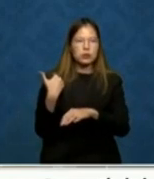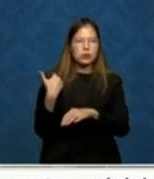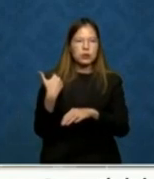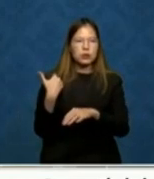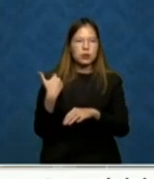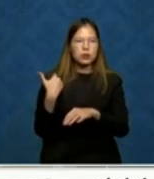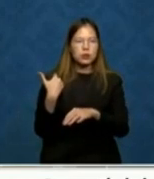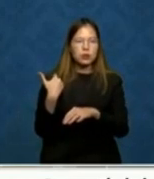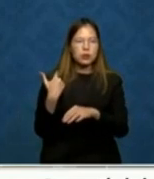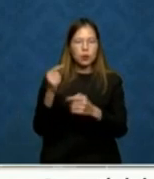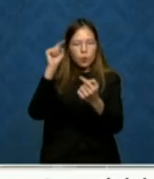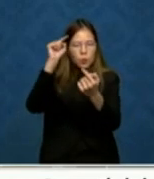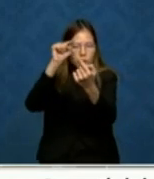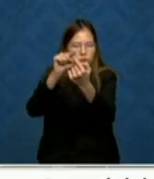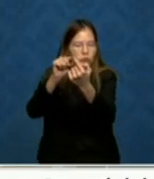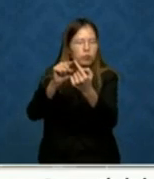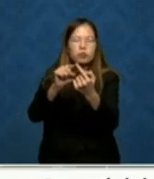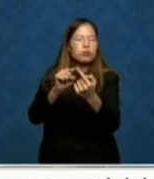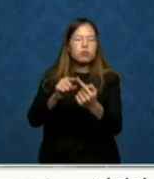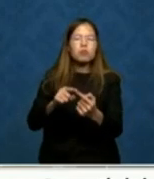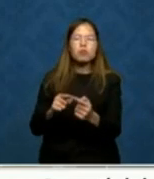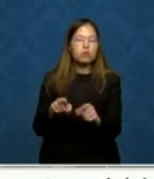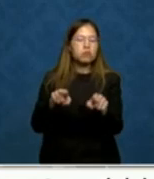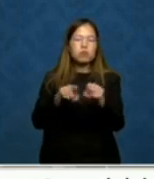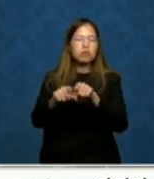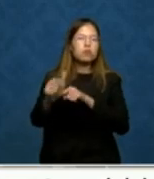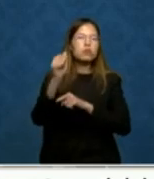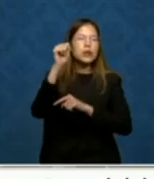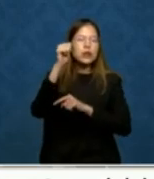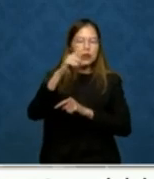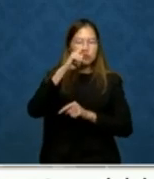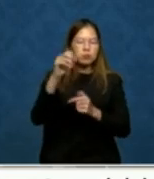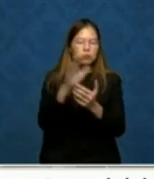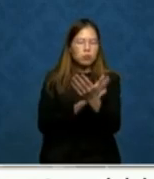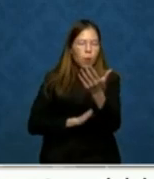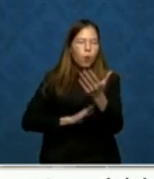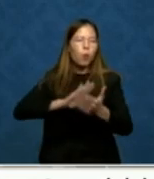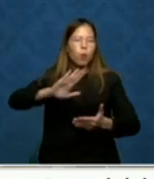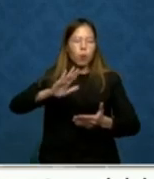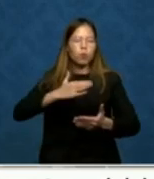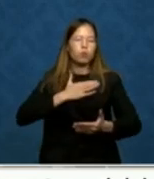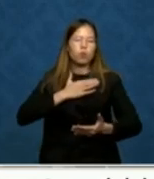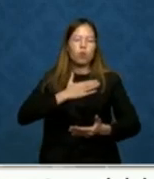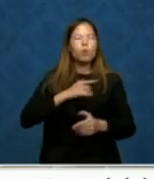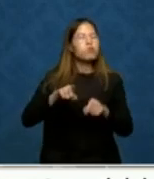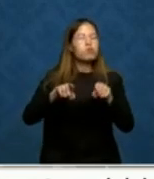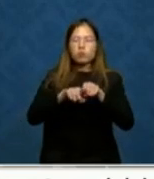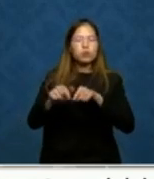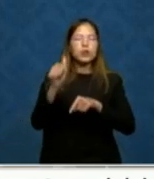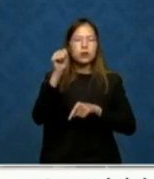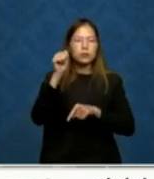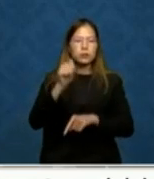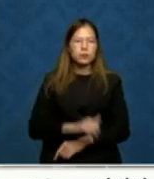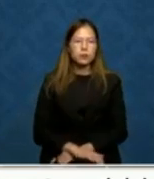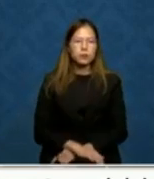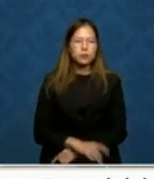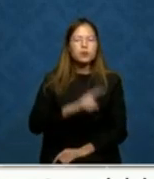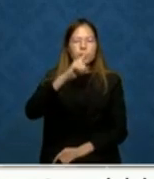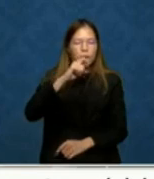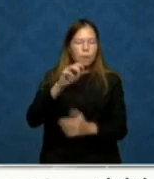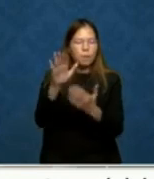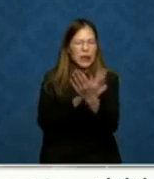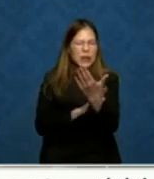ยึดมั่นในอุดมการณ์เดิมและหลักการประเทศไทยในฝันของผมก็ยังเหมือนเดิมคือประเทศที่คนเ